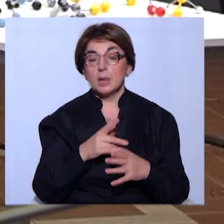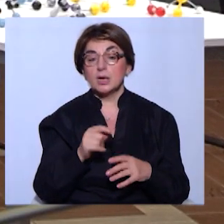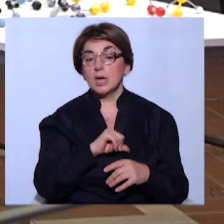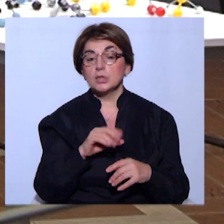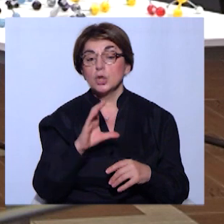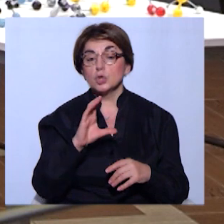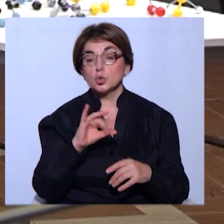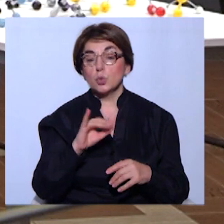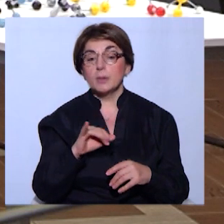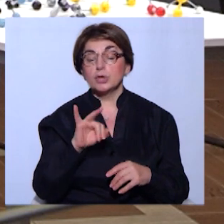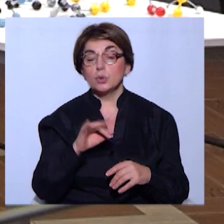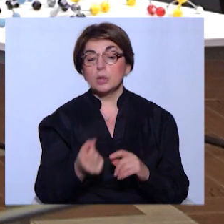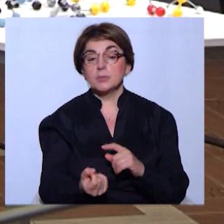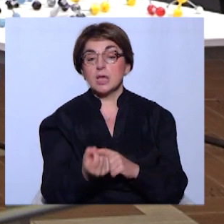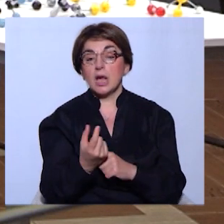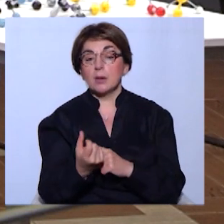აქვს მოთავსებული